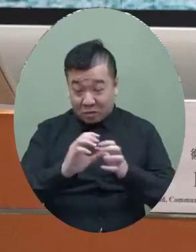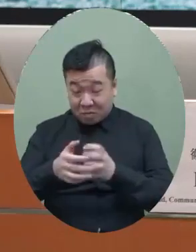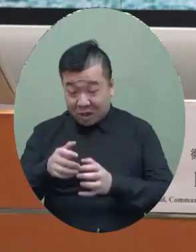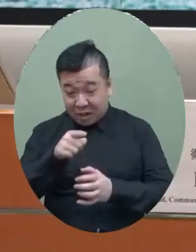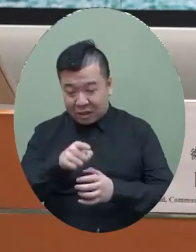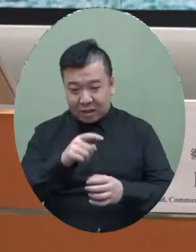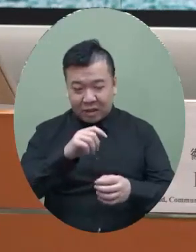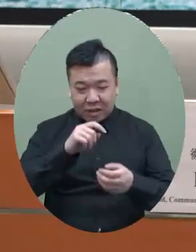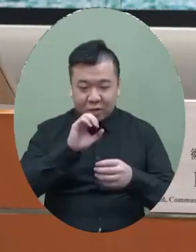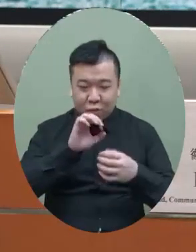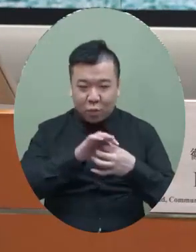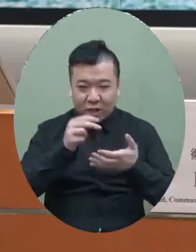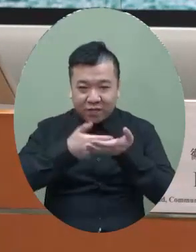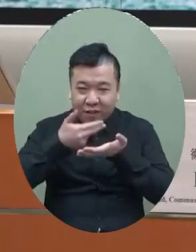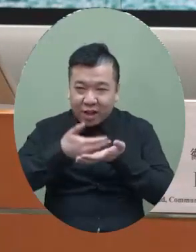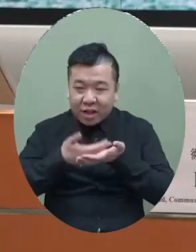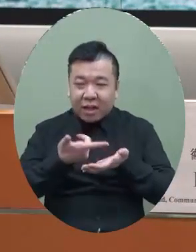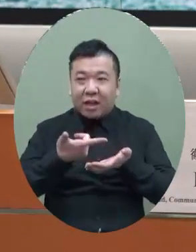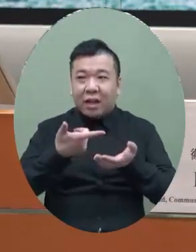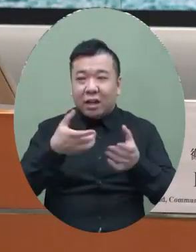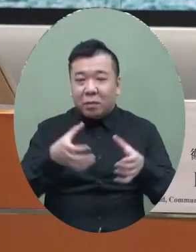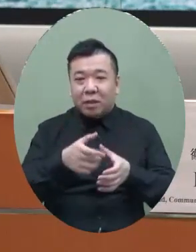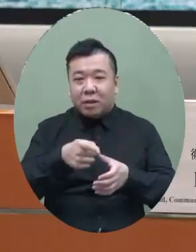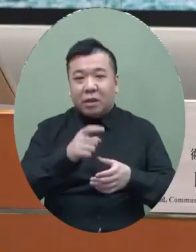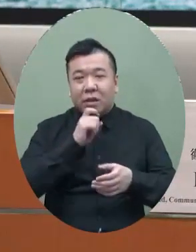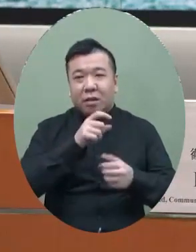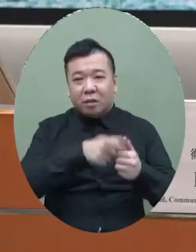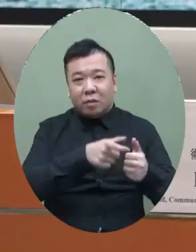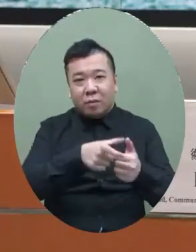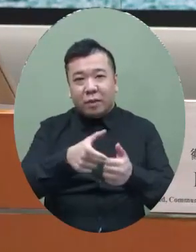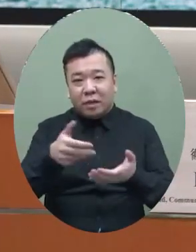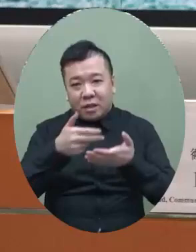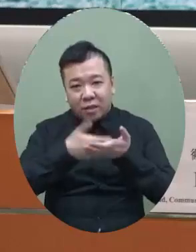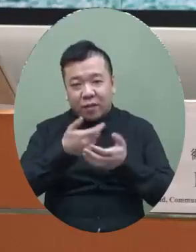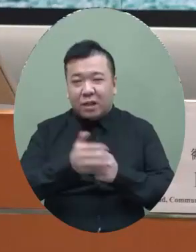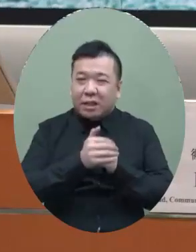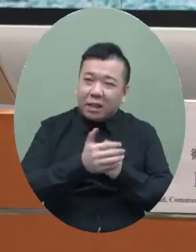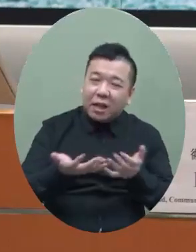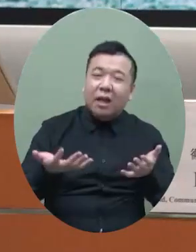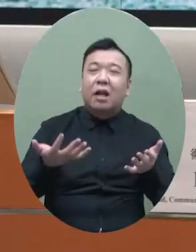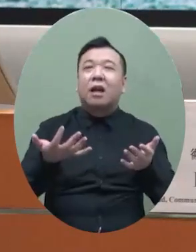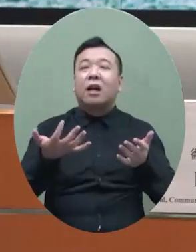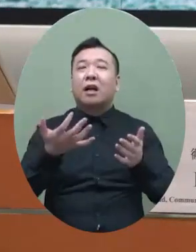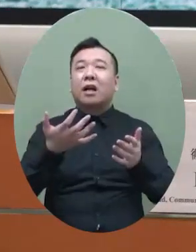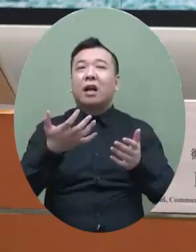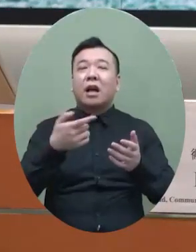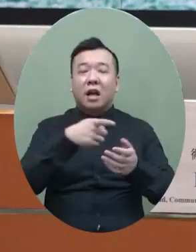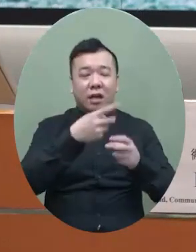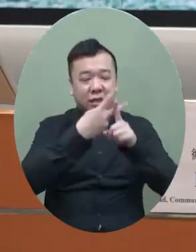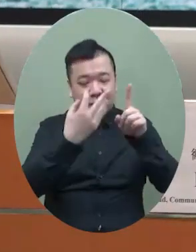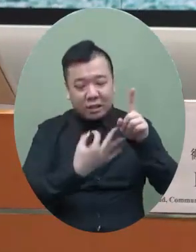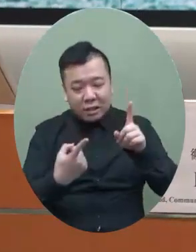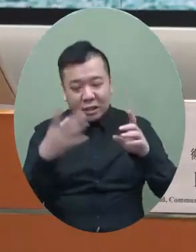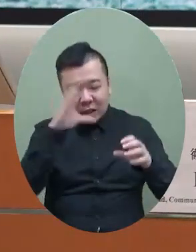係食嗰啲當然即係你個別食飯嗰啲一定有啦，即係新年啊，或者係除夕嗰時候，因